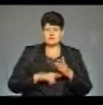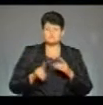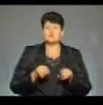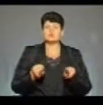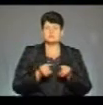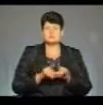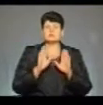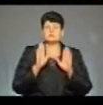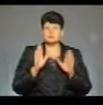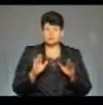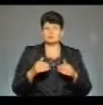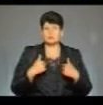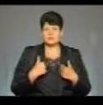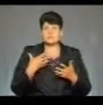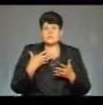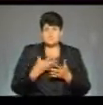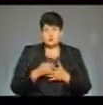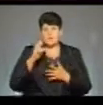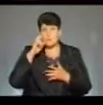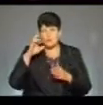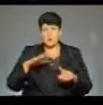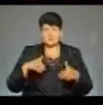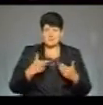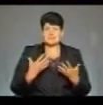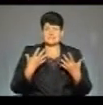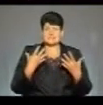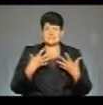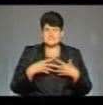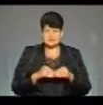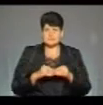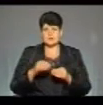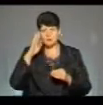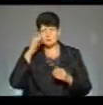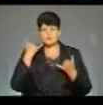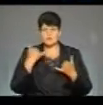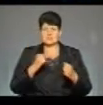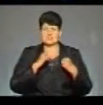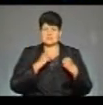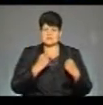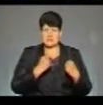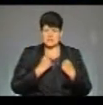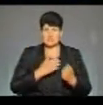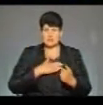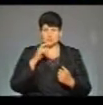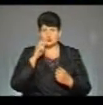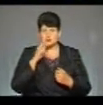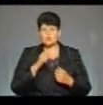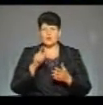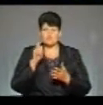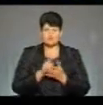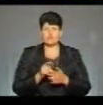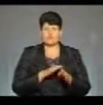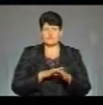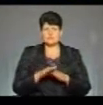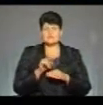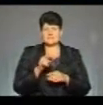воно буде, тому що ми на своїй Богом даній землі. Хлопці, які сьогодні захищають нашу країну на Сході держави, неодмінно виконують